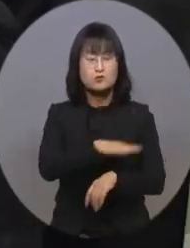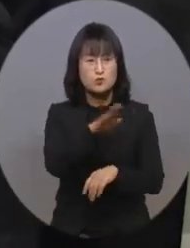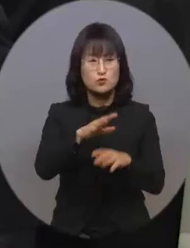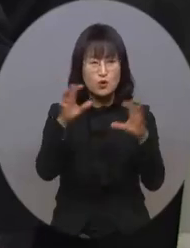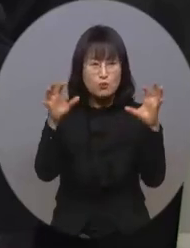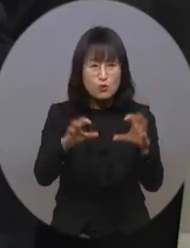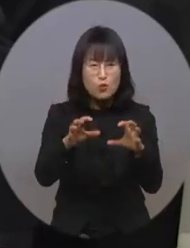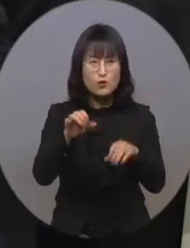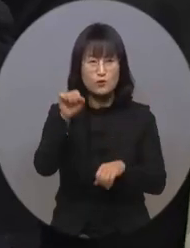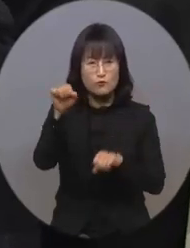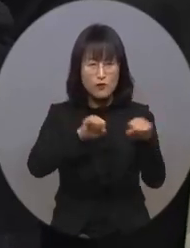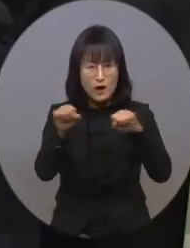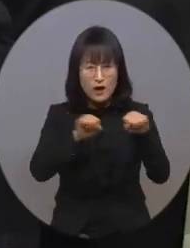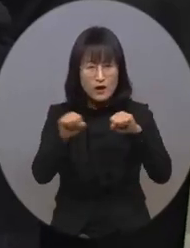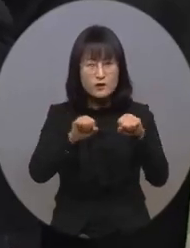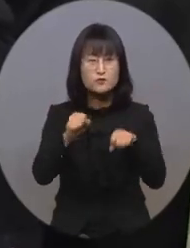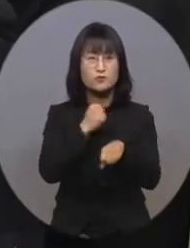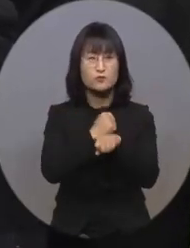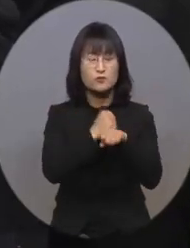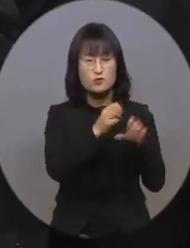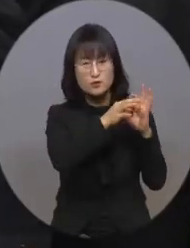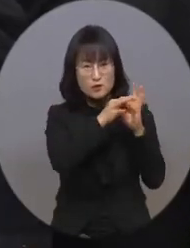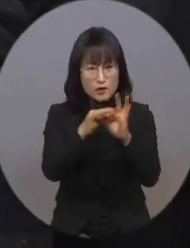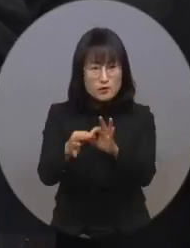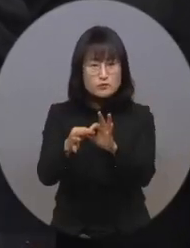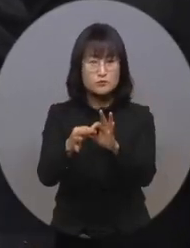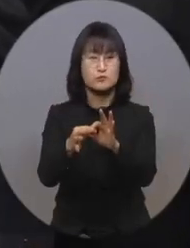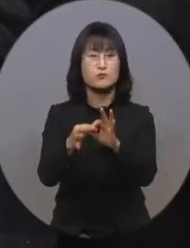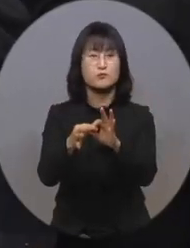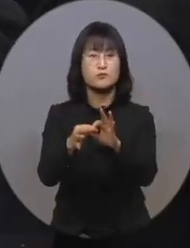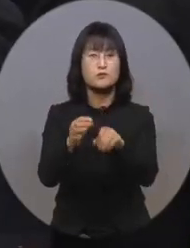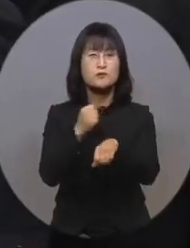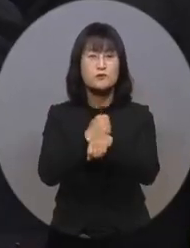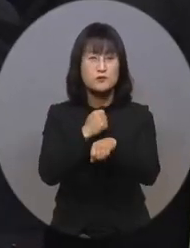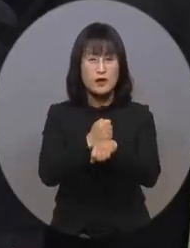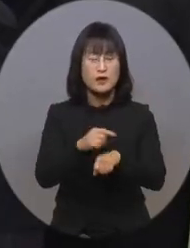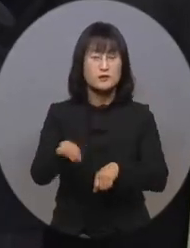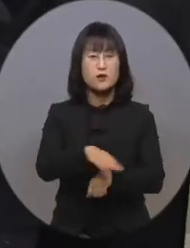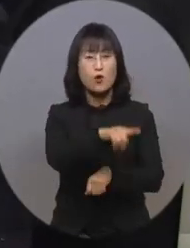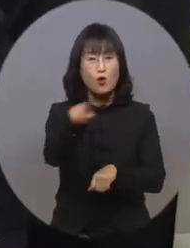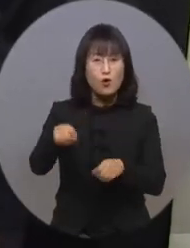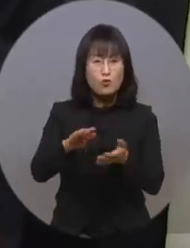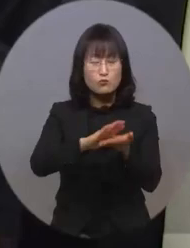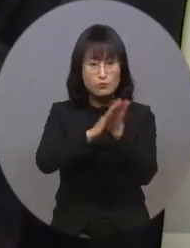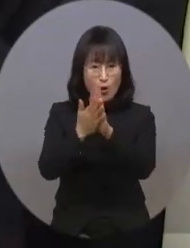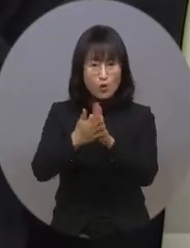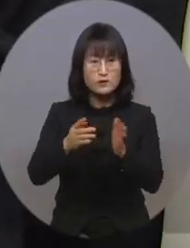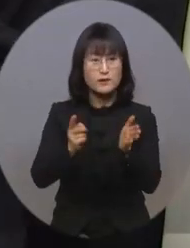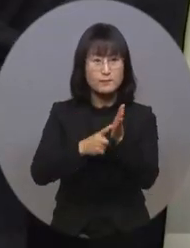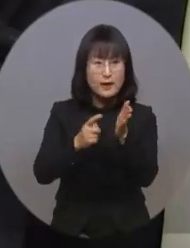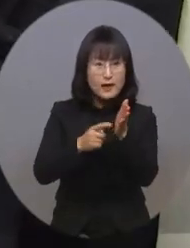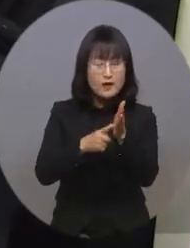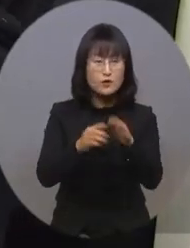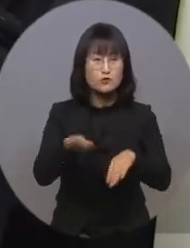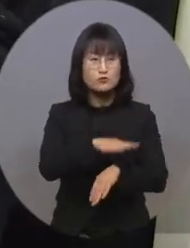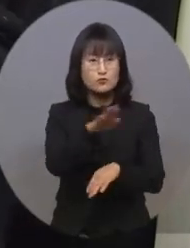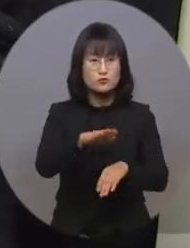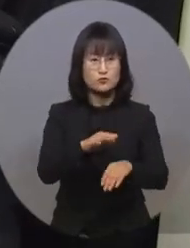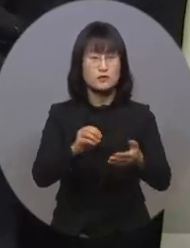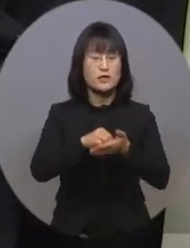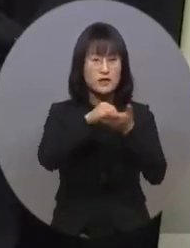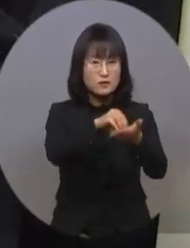2시부터 밤 늦게까지 그리고 내일 아침 새벽까지 이곳을 지키면서 합성용과 오세훈